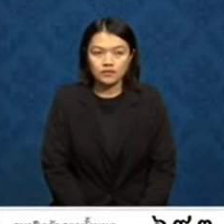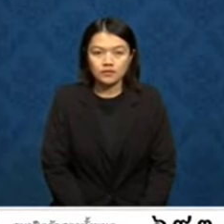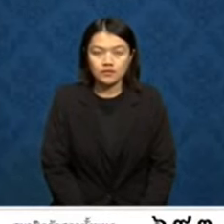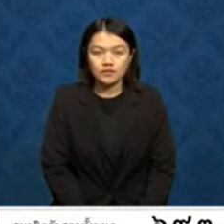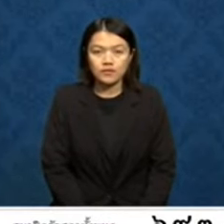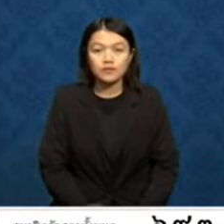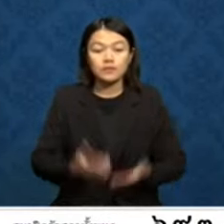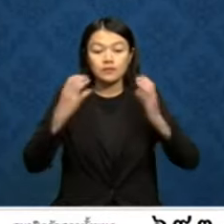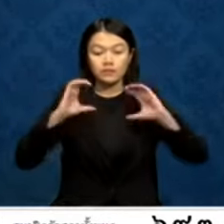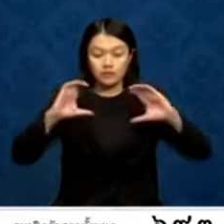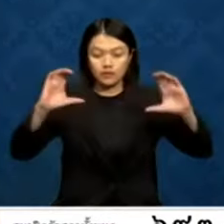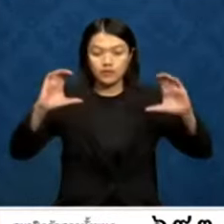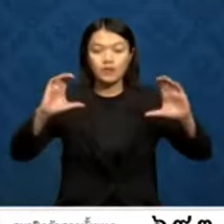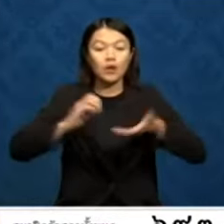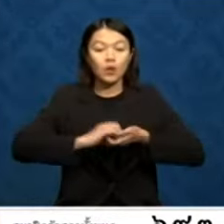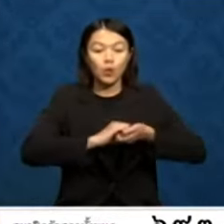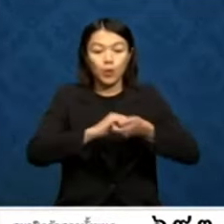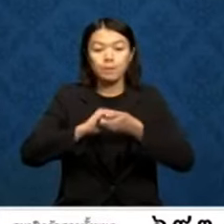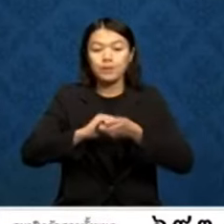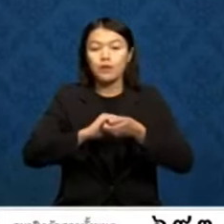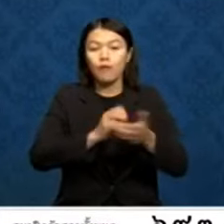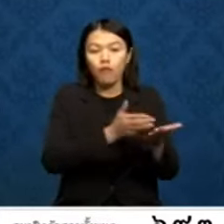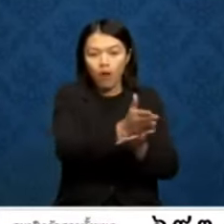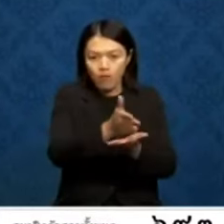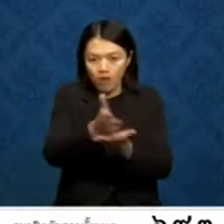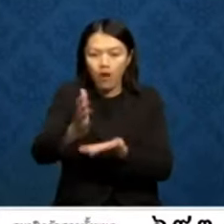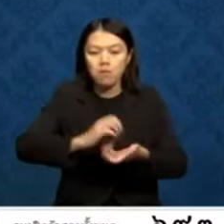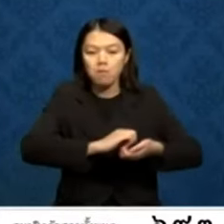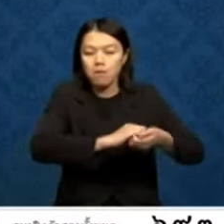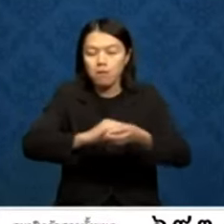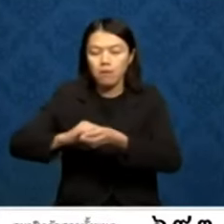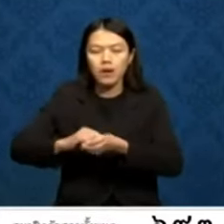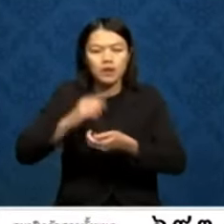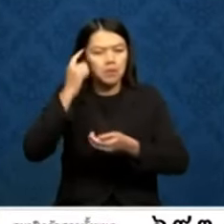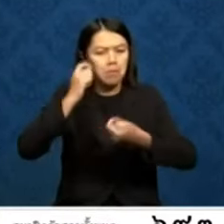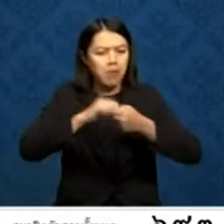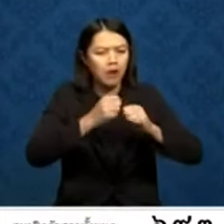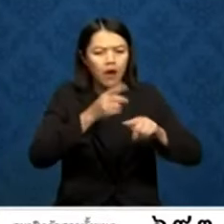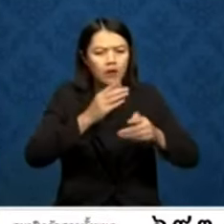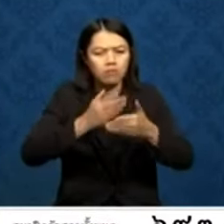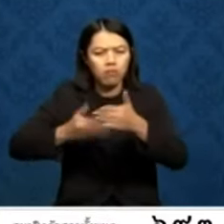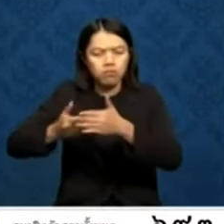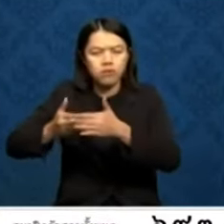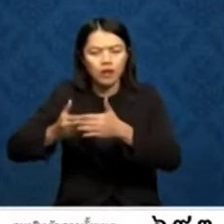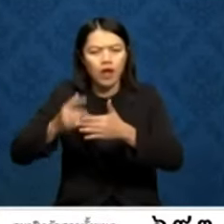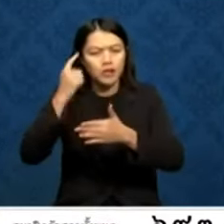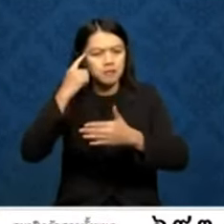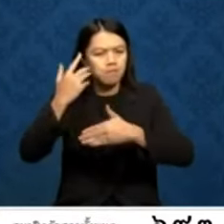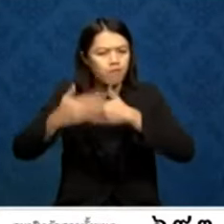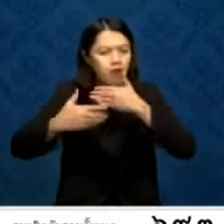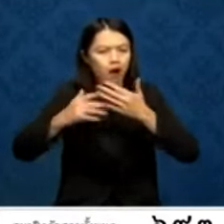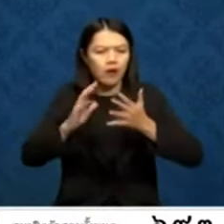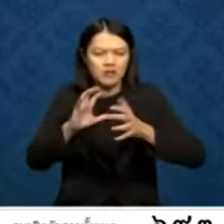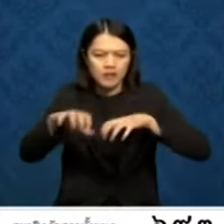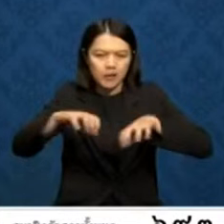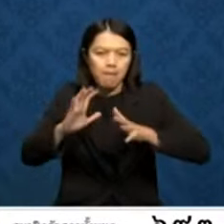รัฐบาลจะร่วมมือกับทุกภาคส่วนพลิกความท้าทายเป็นโอกาสในการพัฒนาประเท